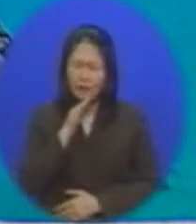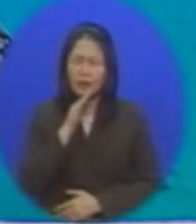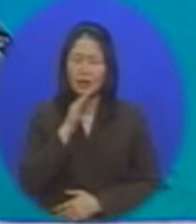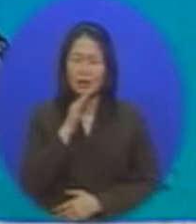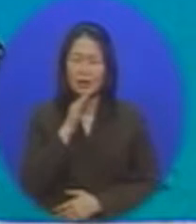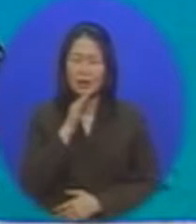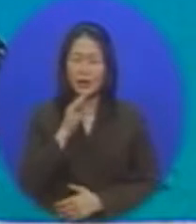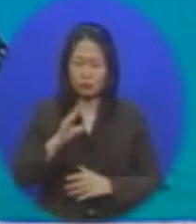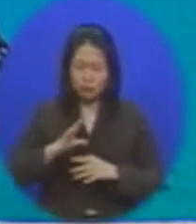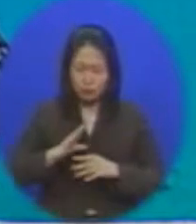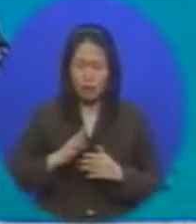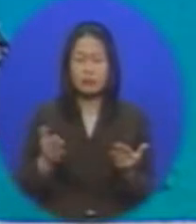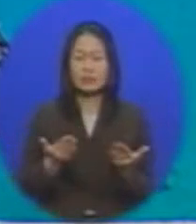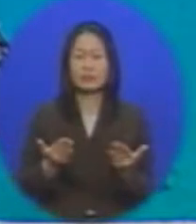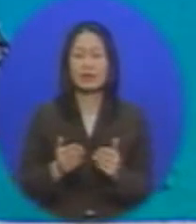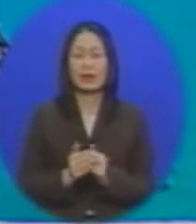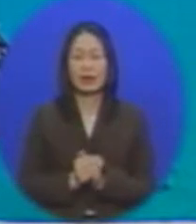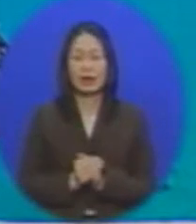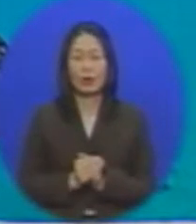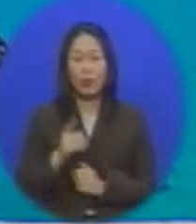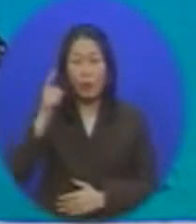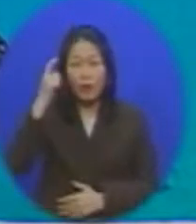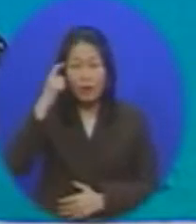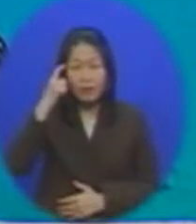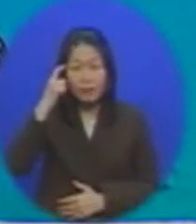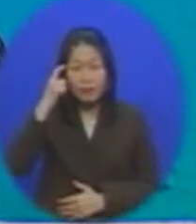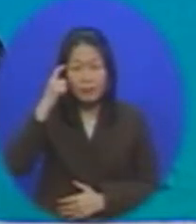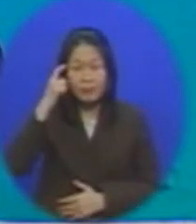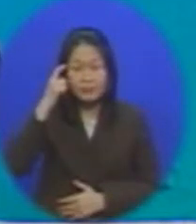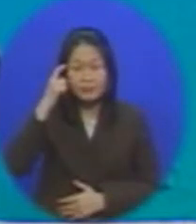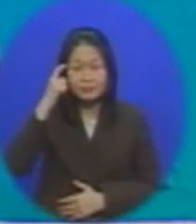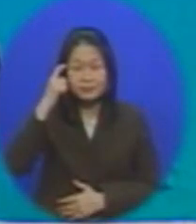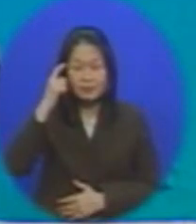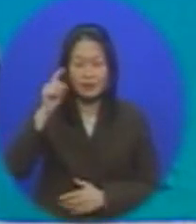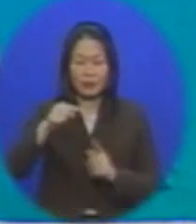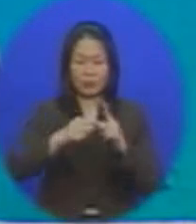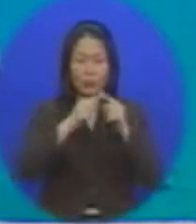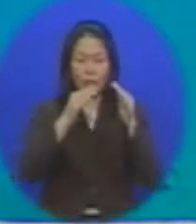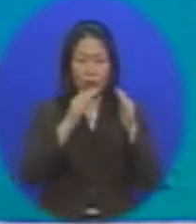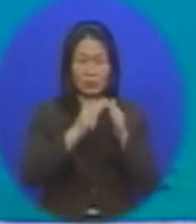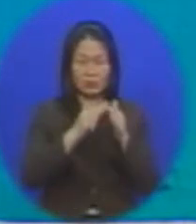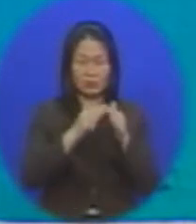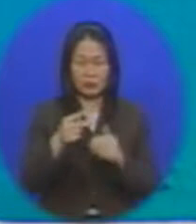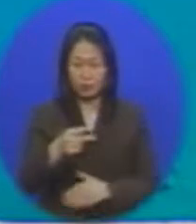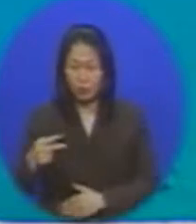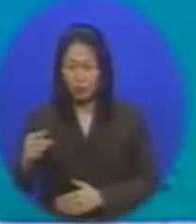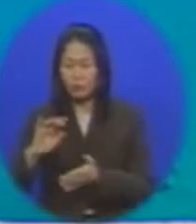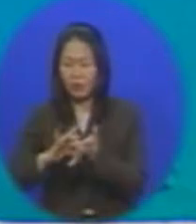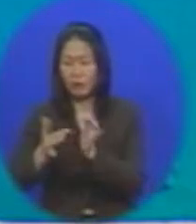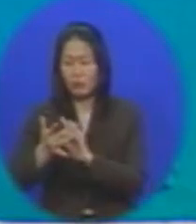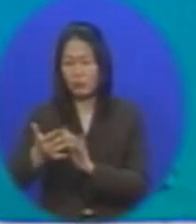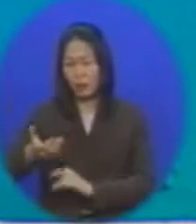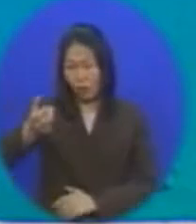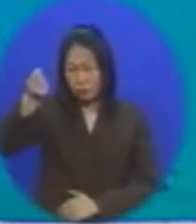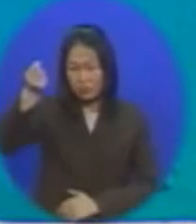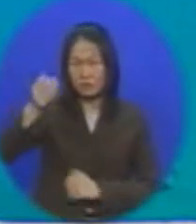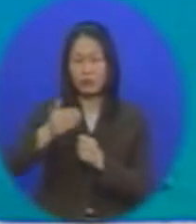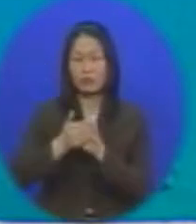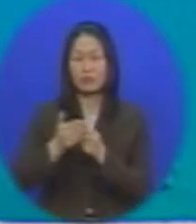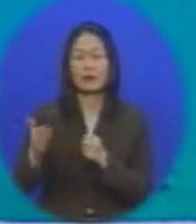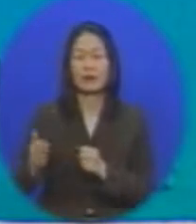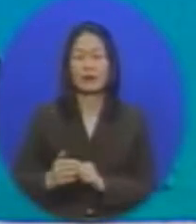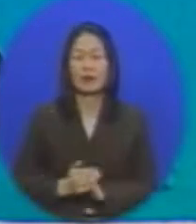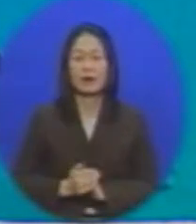두려운 일이에요 왜 교회는 곧 예수님의 것이기 때문입니다